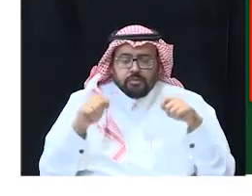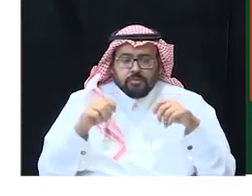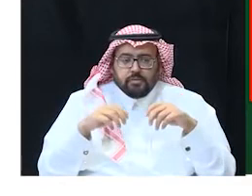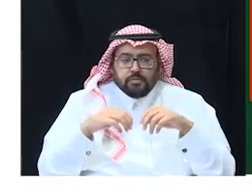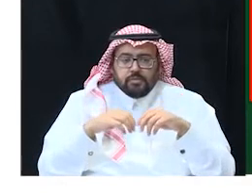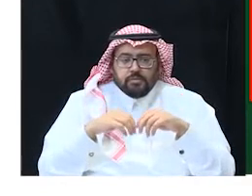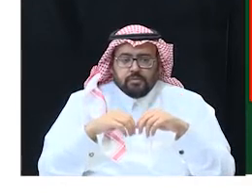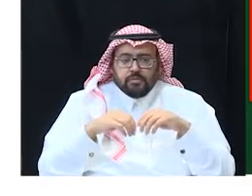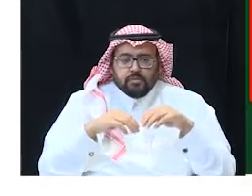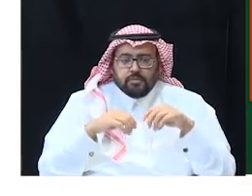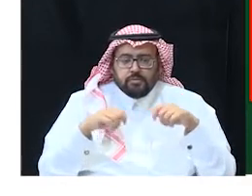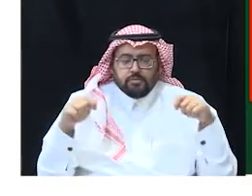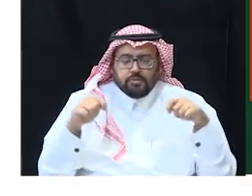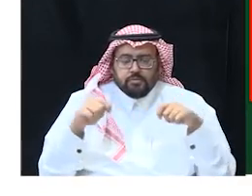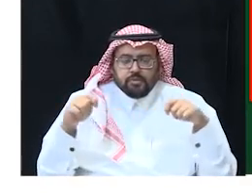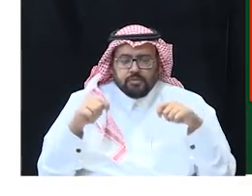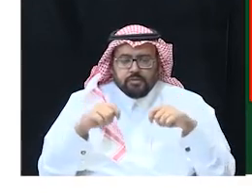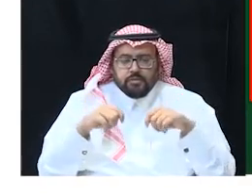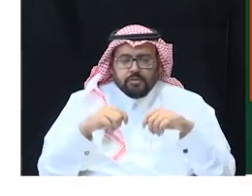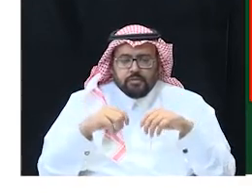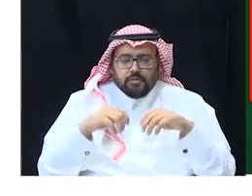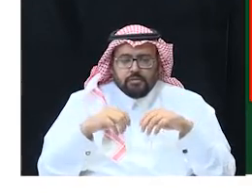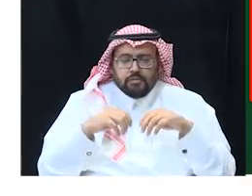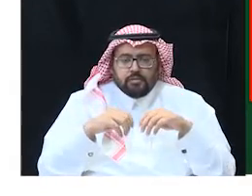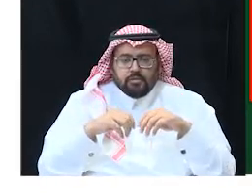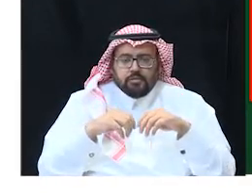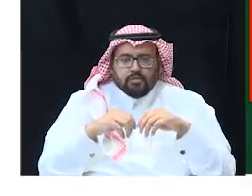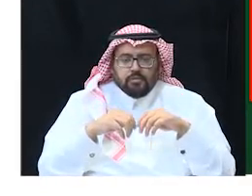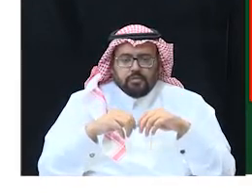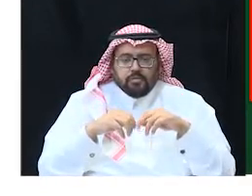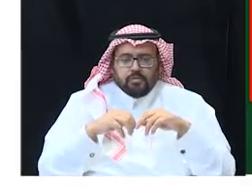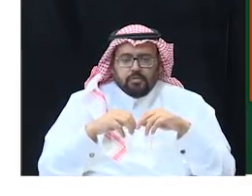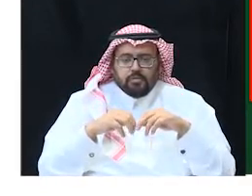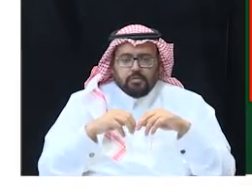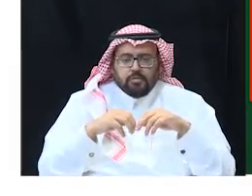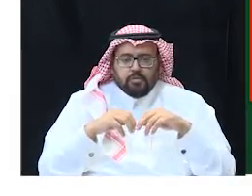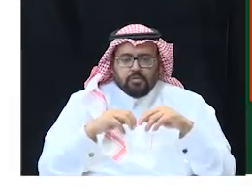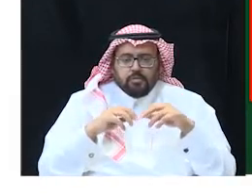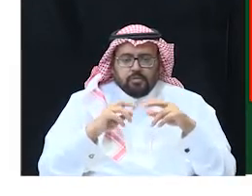تؤثر على المساحة أو المسافة التي يقطعها الجسم.